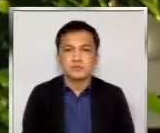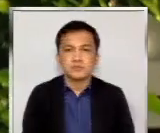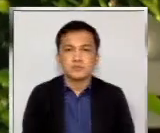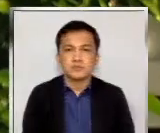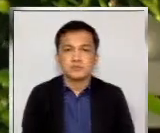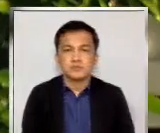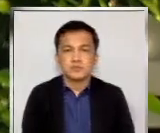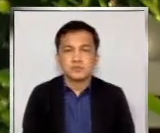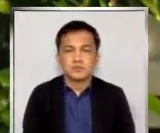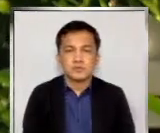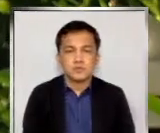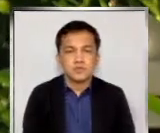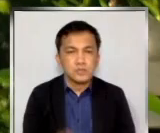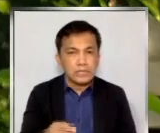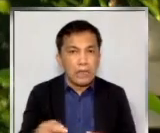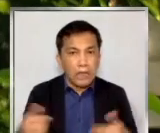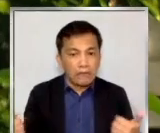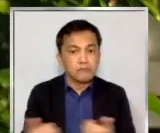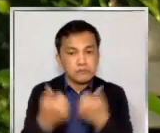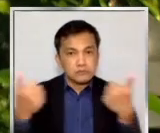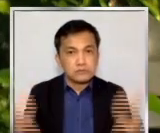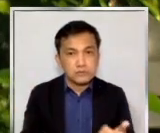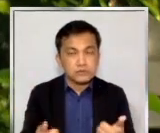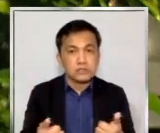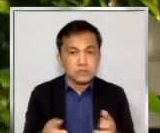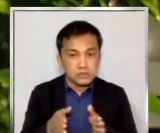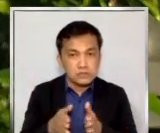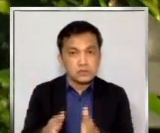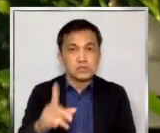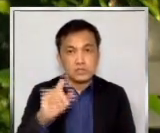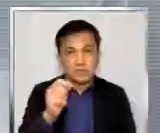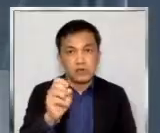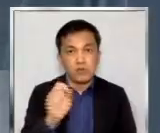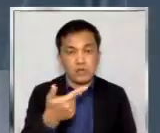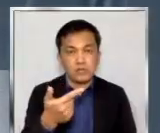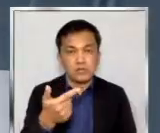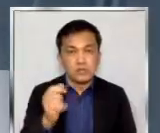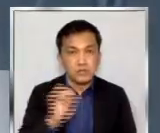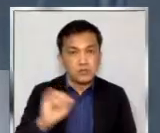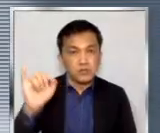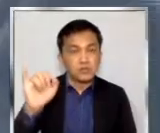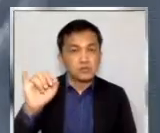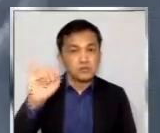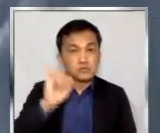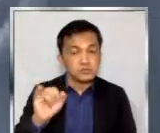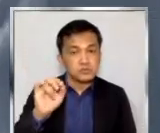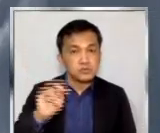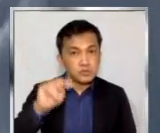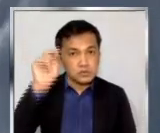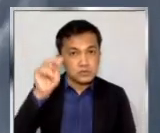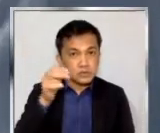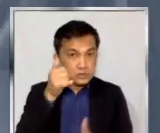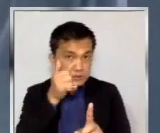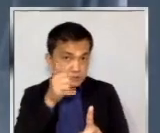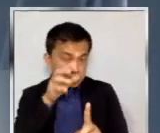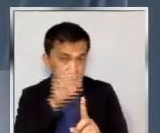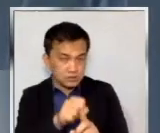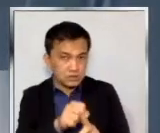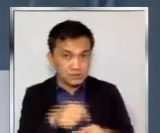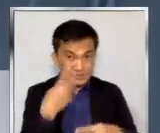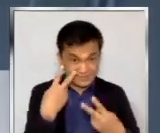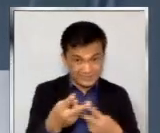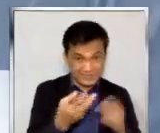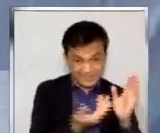Ilang disgrasya sa kalsada sa Lawag, Ilocos Norte ang nahuli ka. Ito ho, papakita namin ang isang siklista.